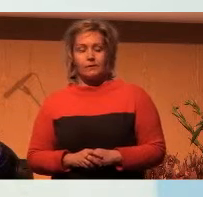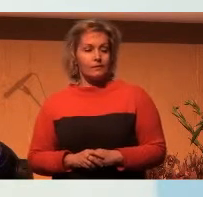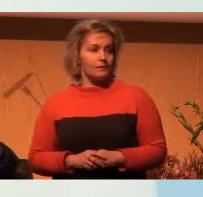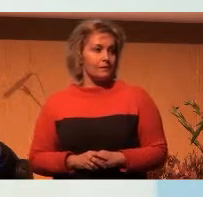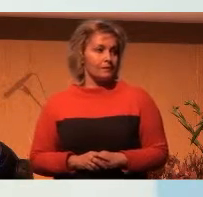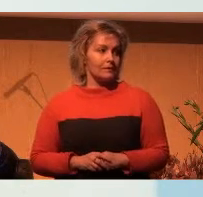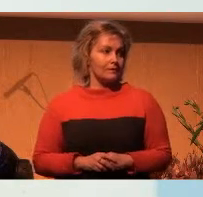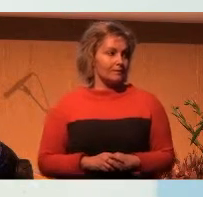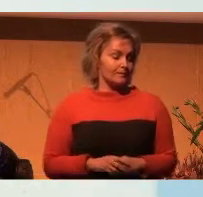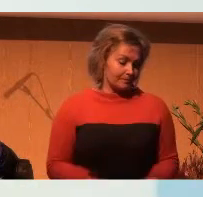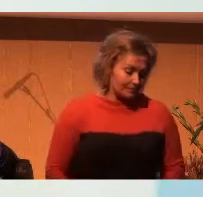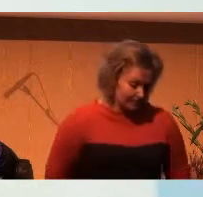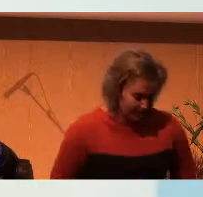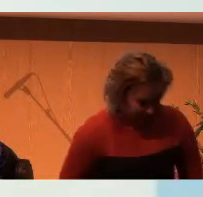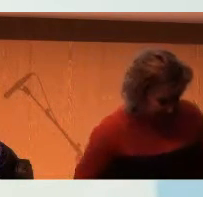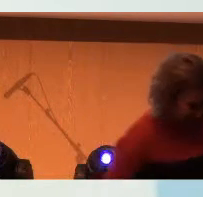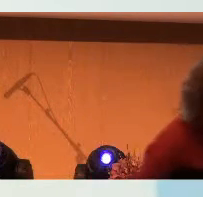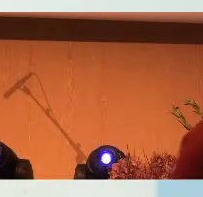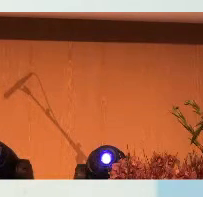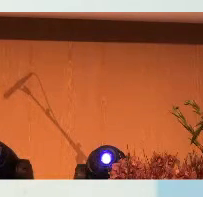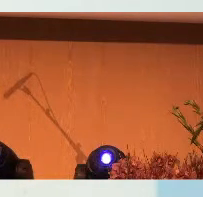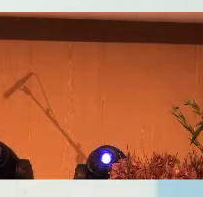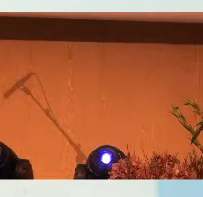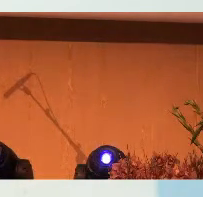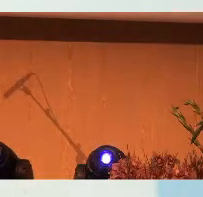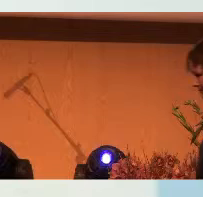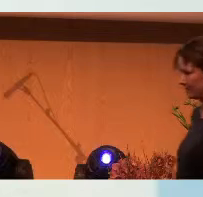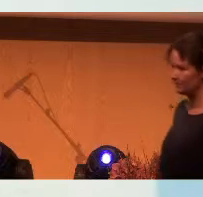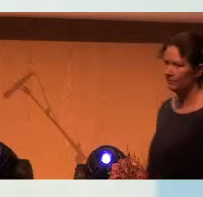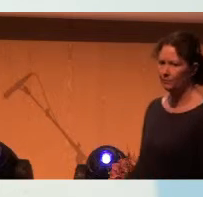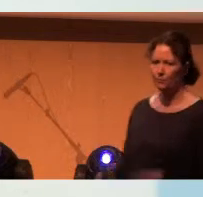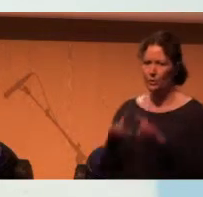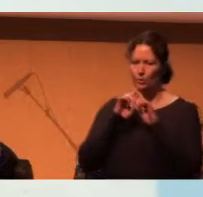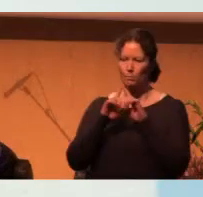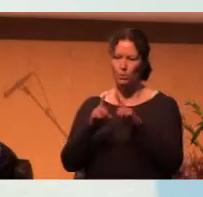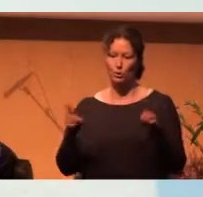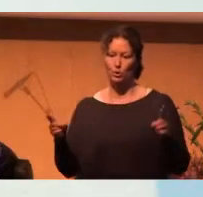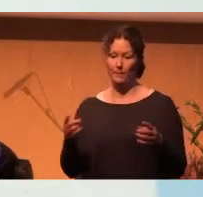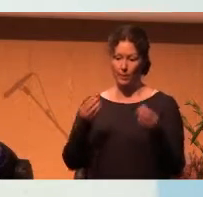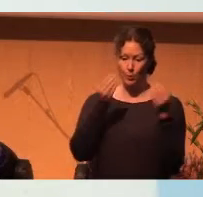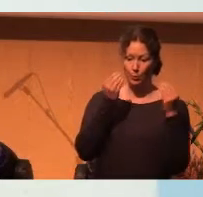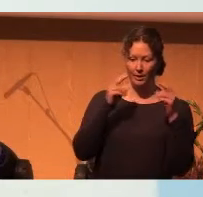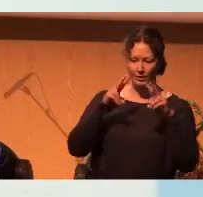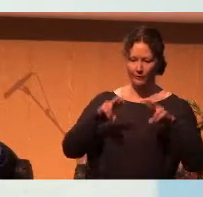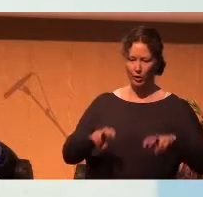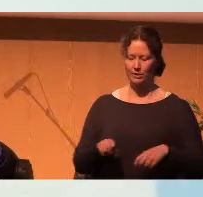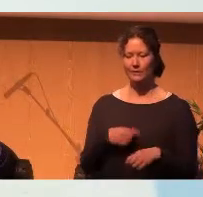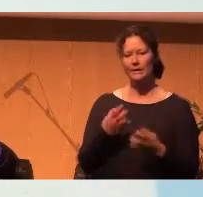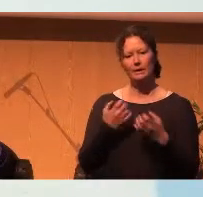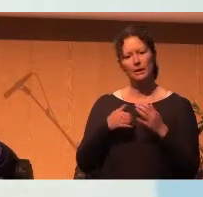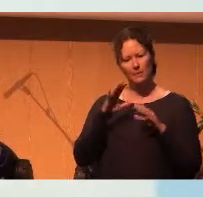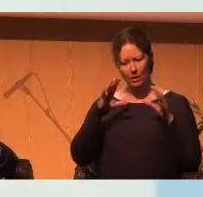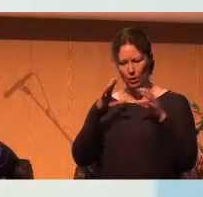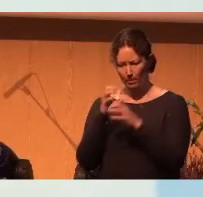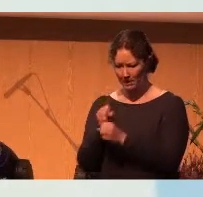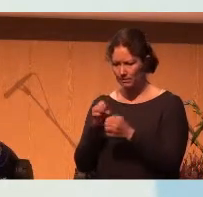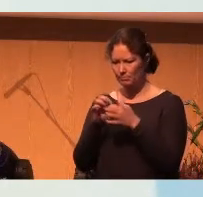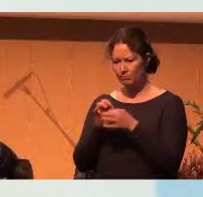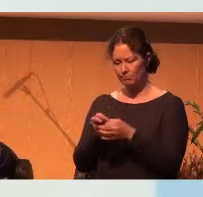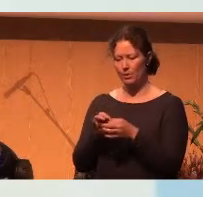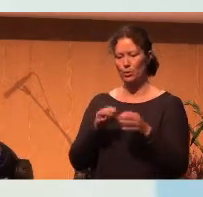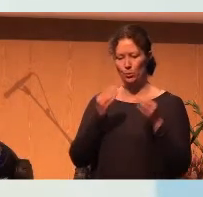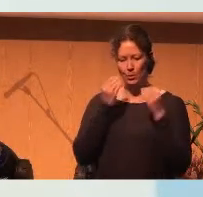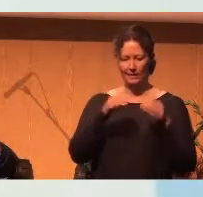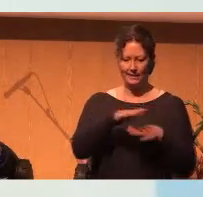Så er det et budskap til utdanningen og forskningen. Vi trenger mye større oppmerksomhet innenfor